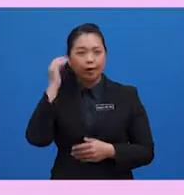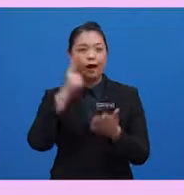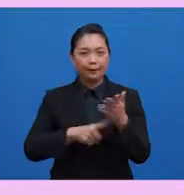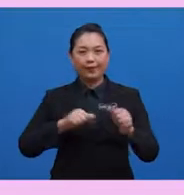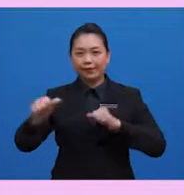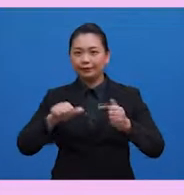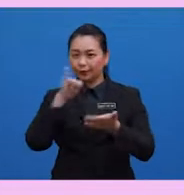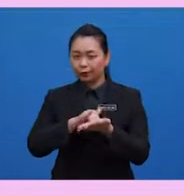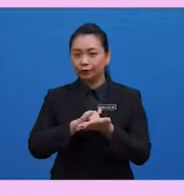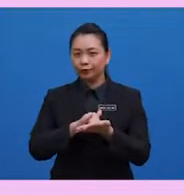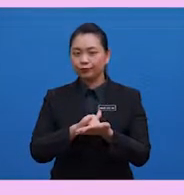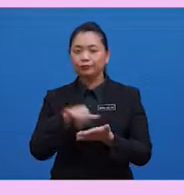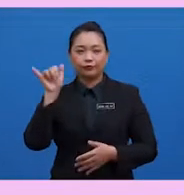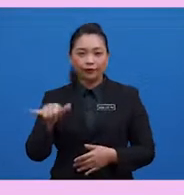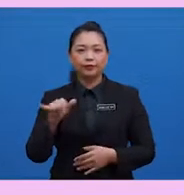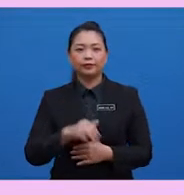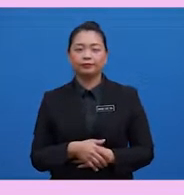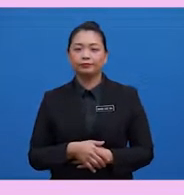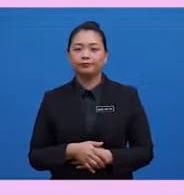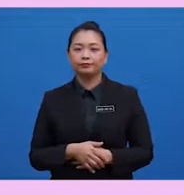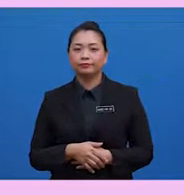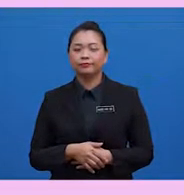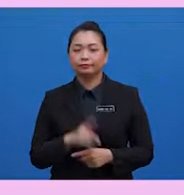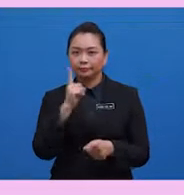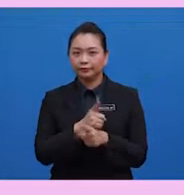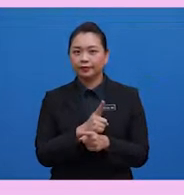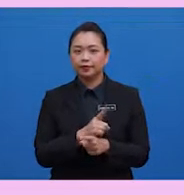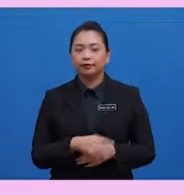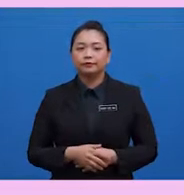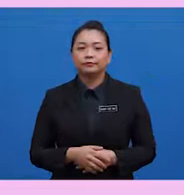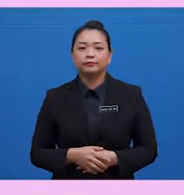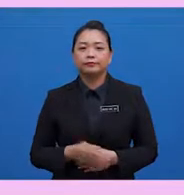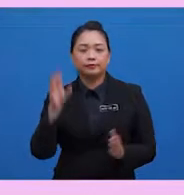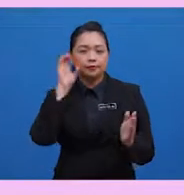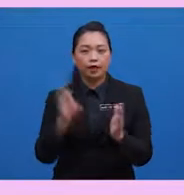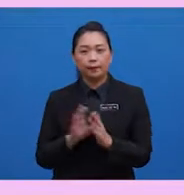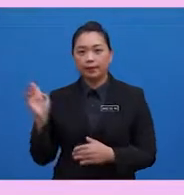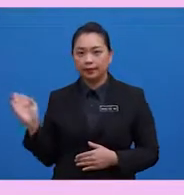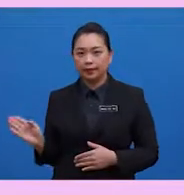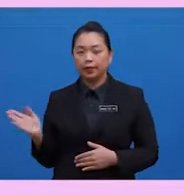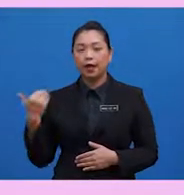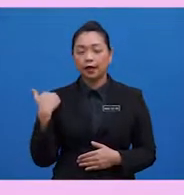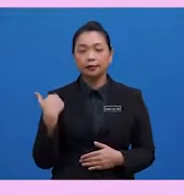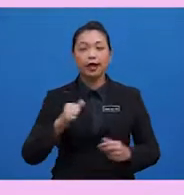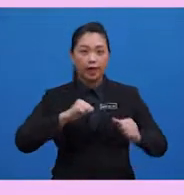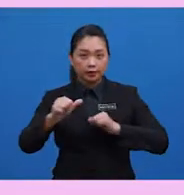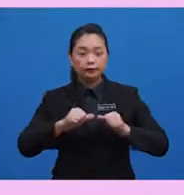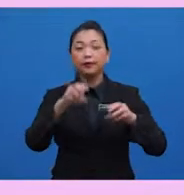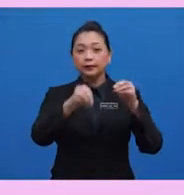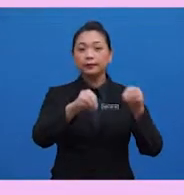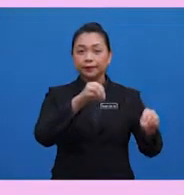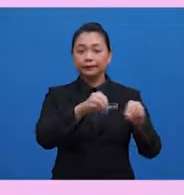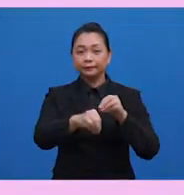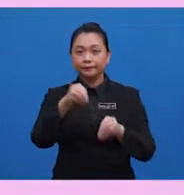tersebut. Ya, betul. Tahniah pelajar. Gambar tersebut menunjukkan aktiviti